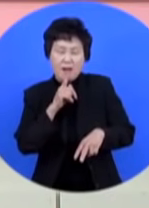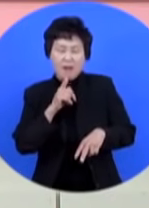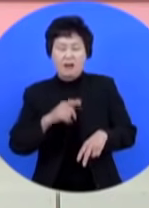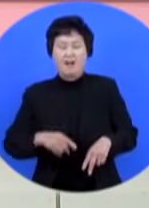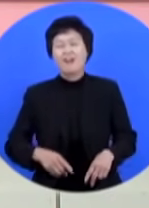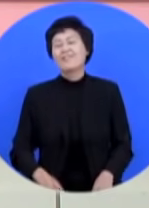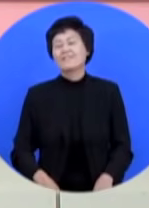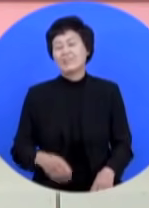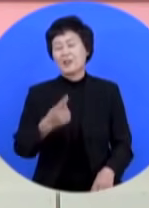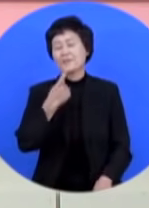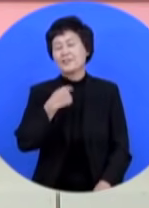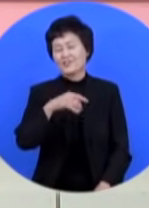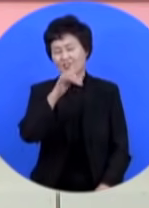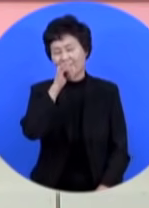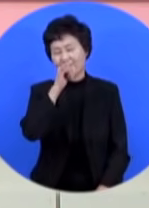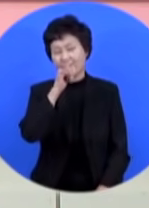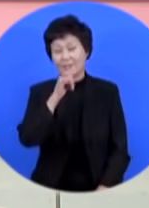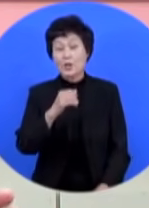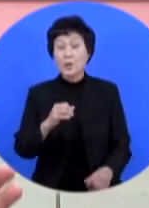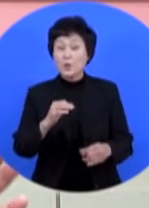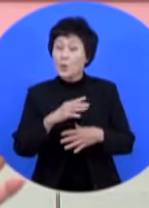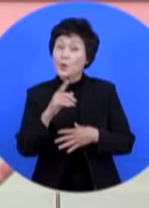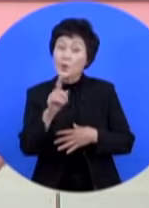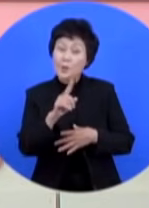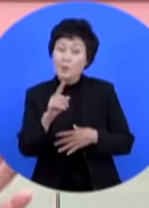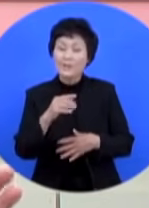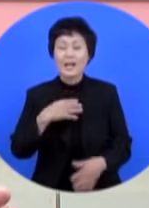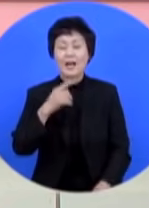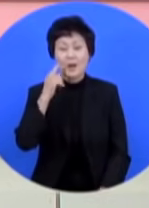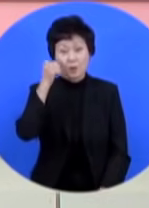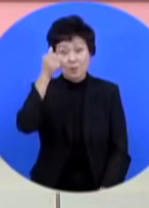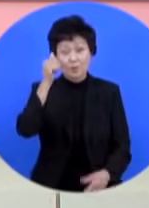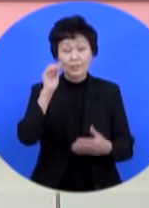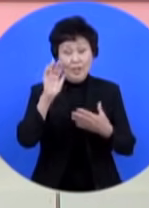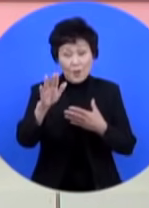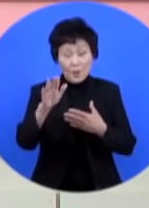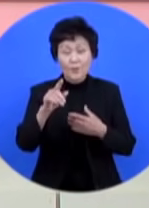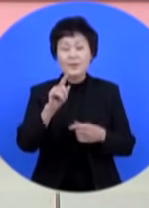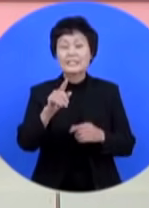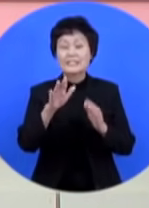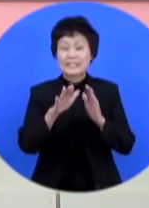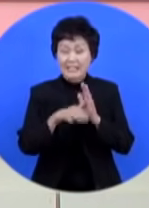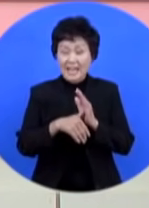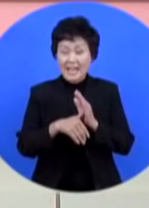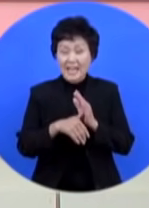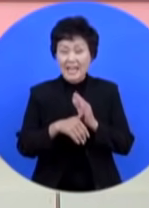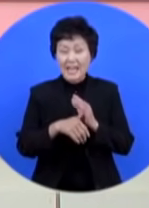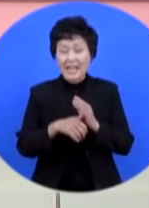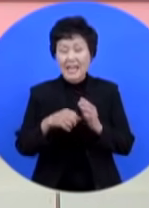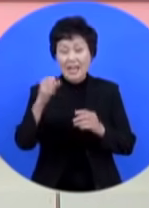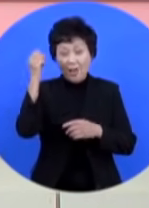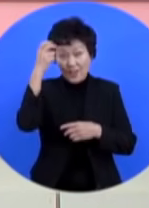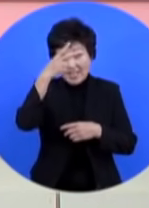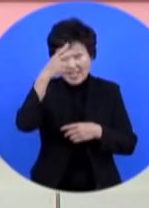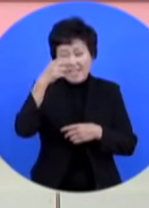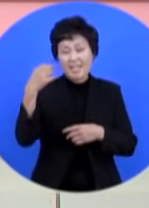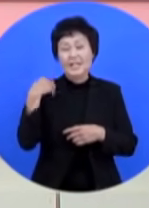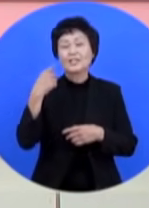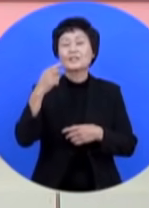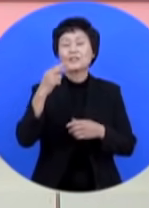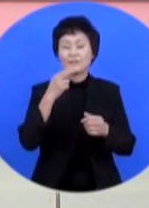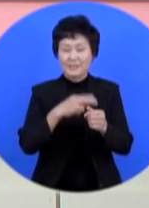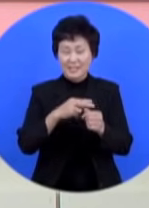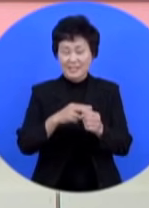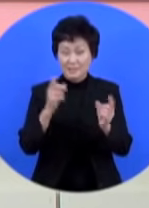또 놀라운 것은 네. 제가 목사가 돼서 그때 그 2학년 담임 선생님도 제가 찾아갔는데 네. 그때